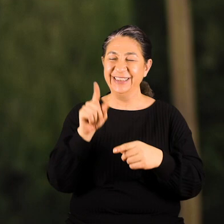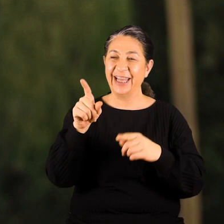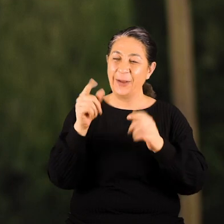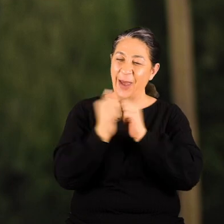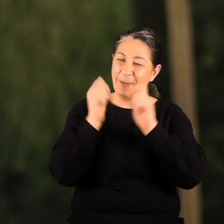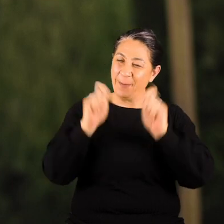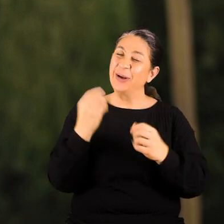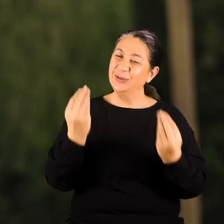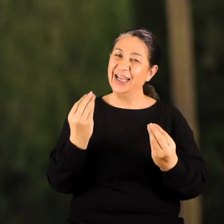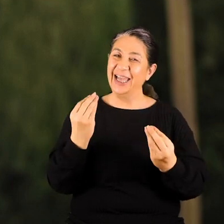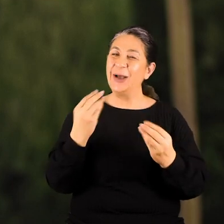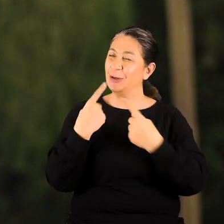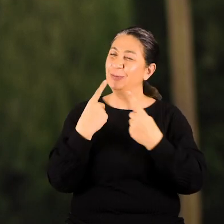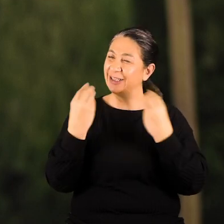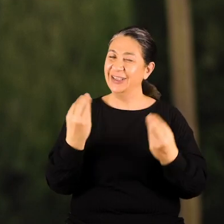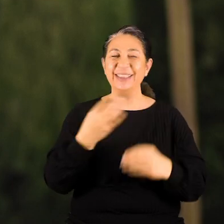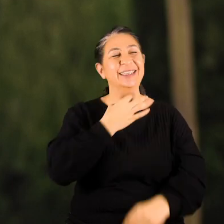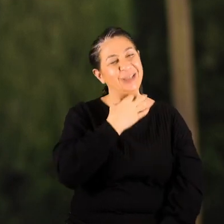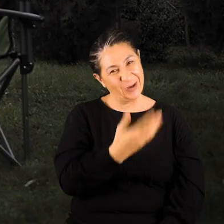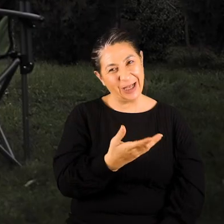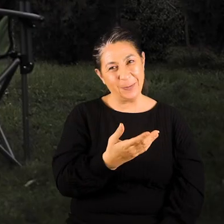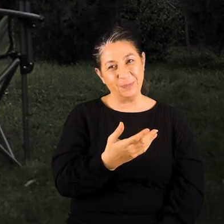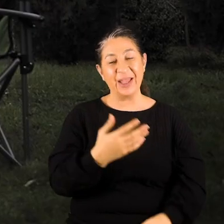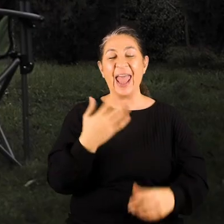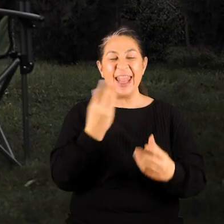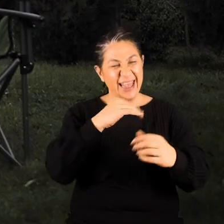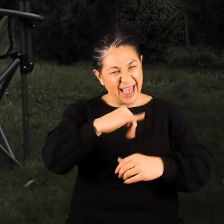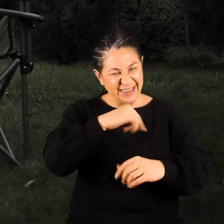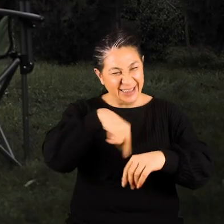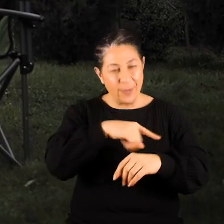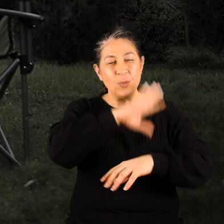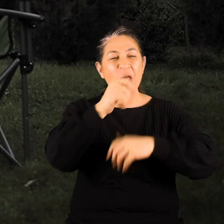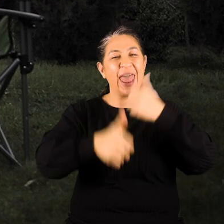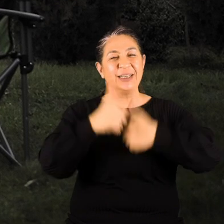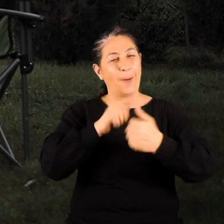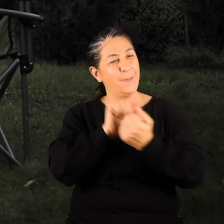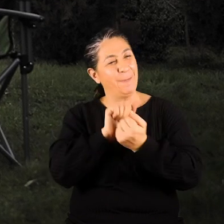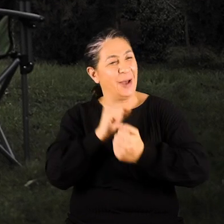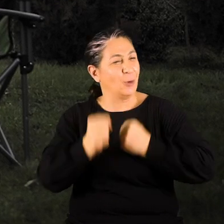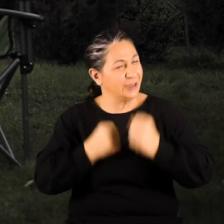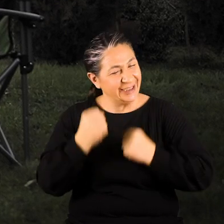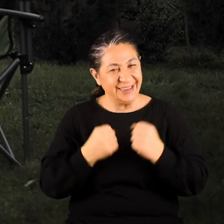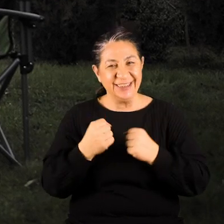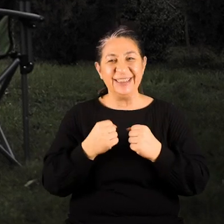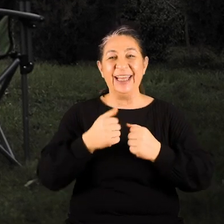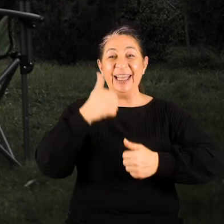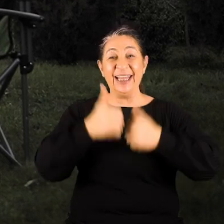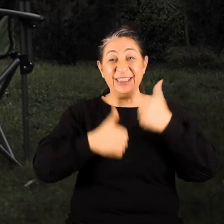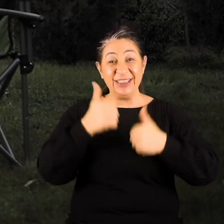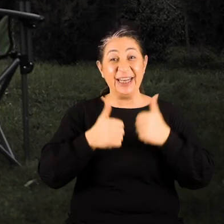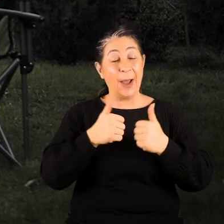bunu yapmak güzeldi. Sağ konuşmak ol. Da güzeldi. Teşekkür ederim. En kısa zamanda bütün yarışlarda beraber de koşarız. Evet.